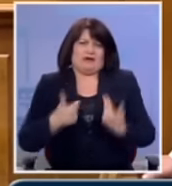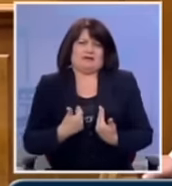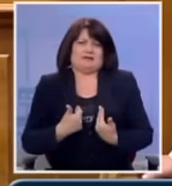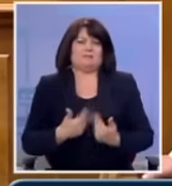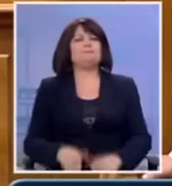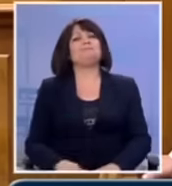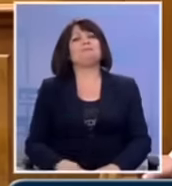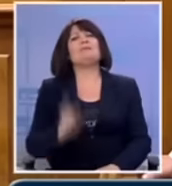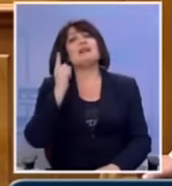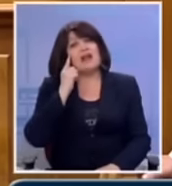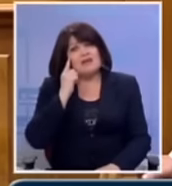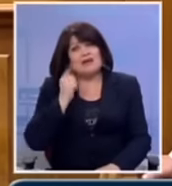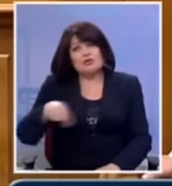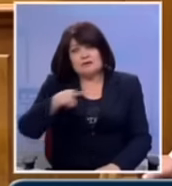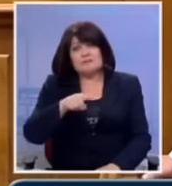Κατανοώ την προσδοκία σας.